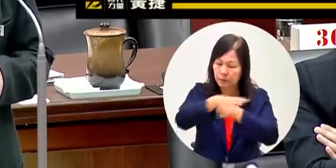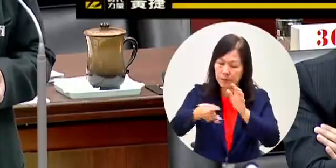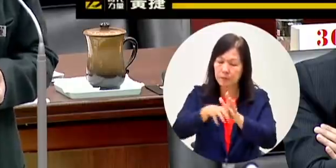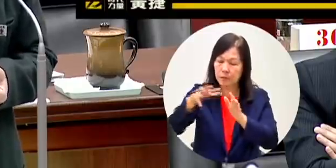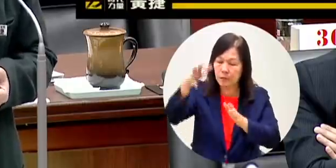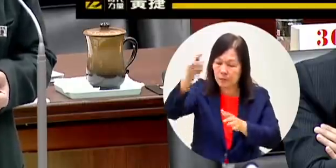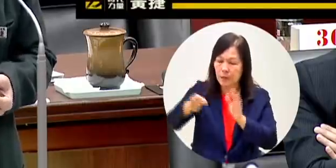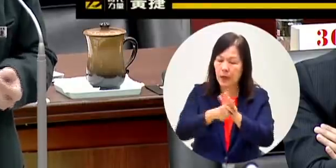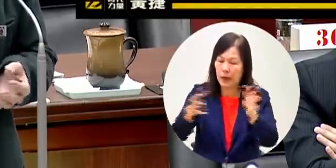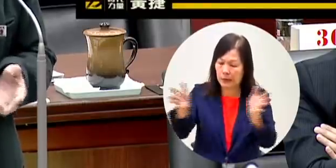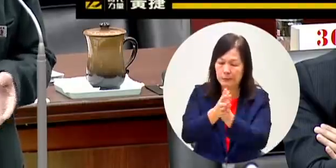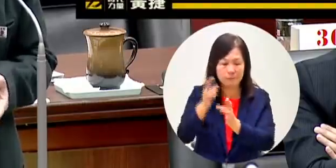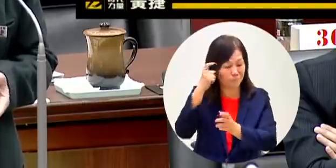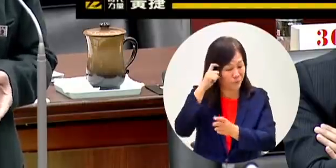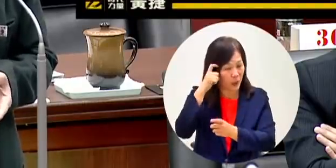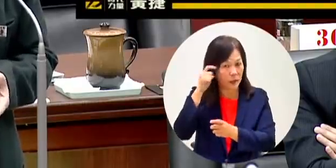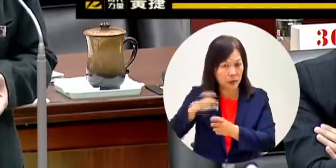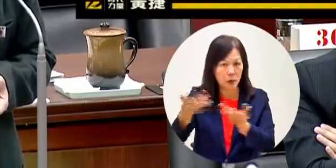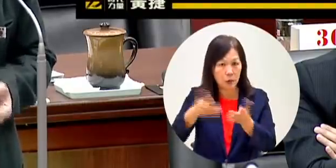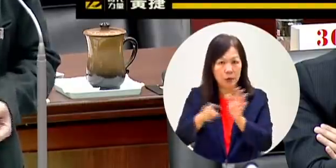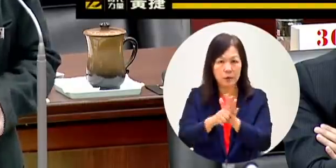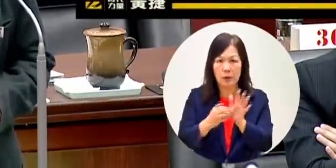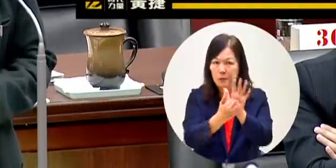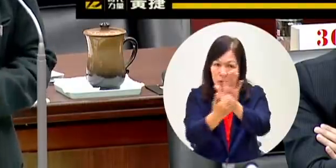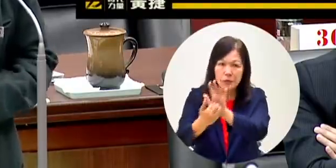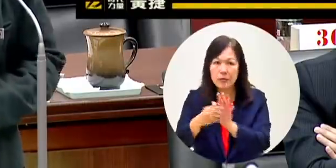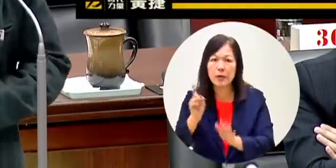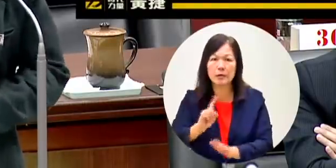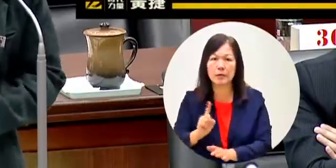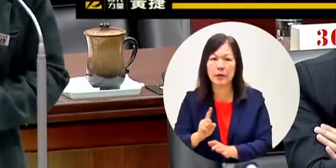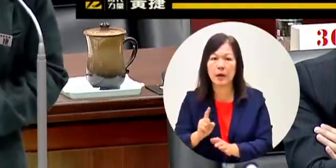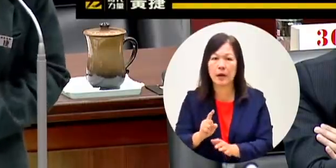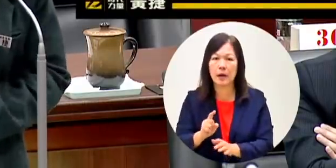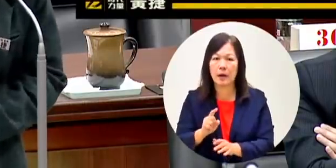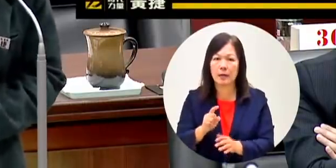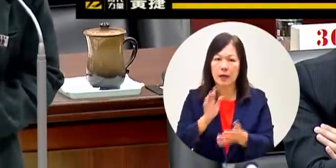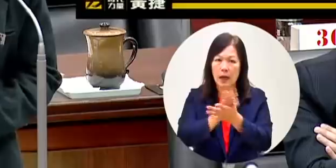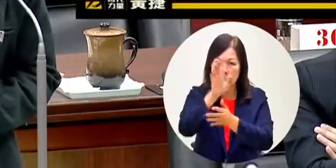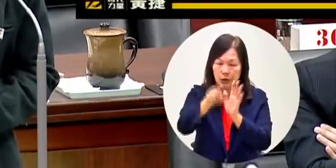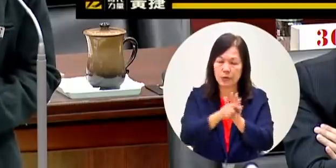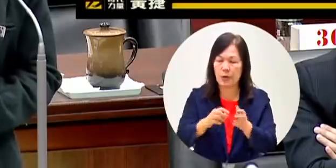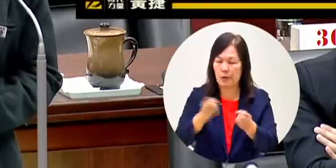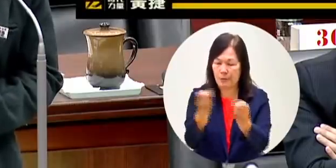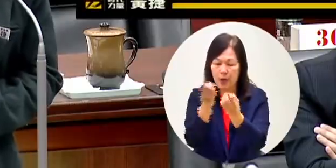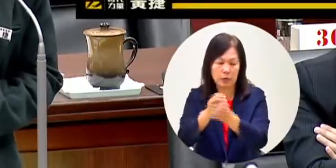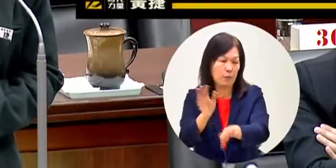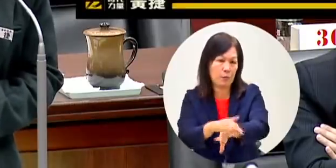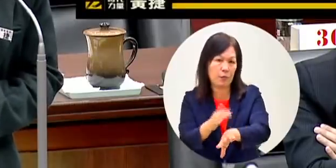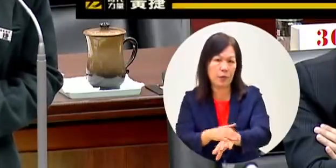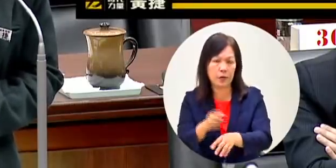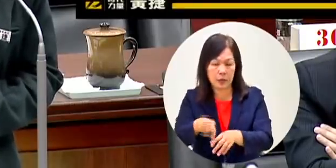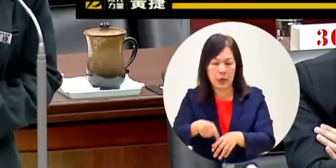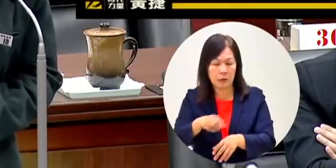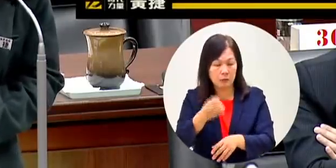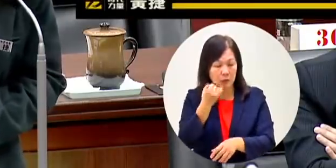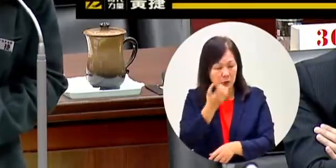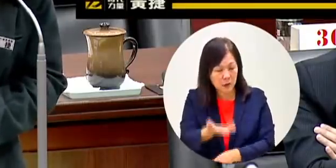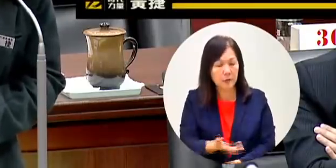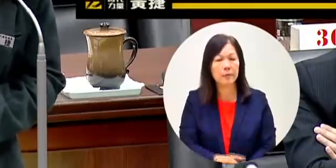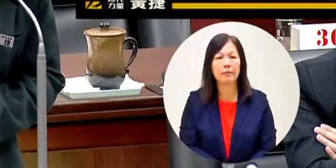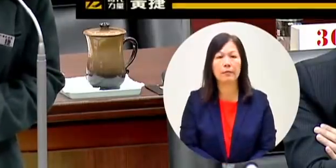到底要如何预防，并且达成未来是零意外的这样一个调查的结果，可以吗？ 可以的。